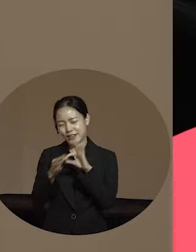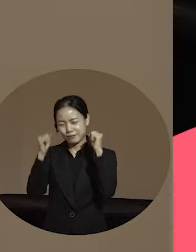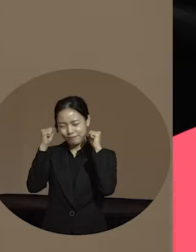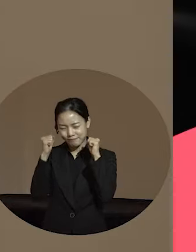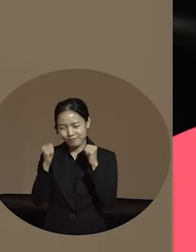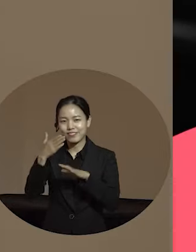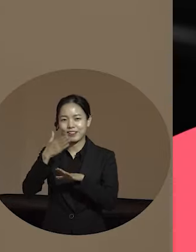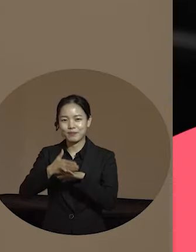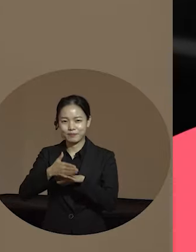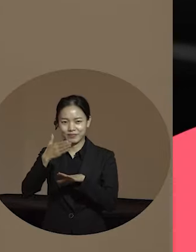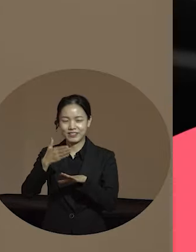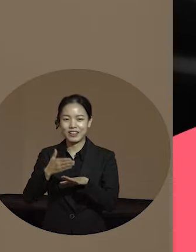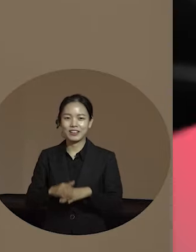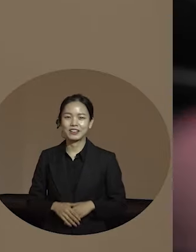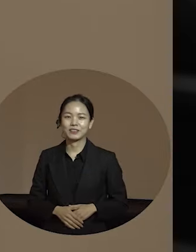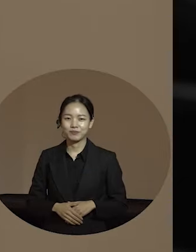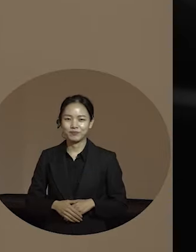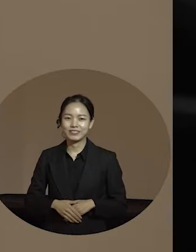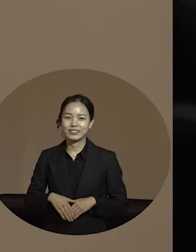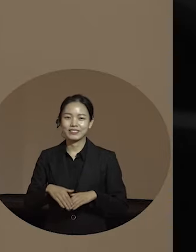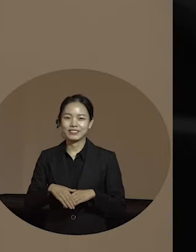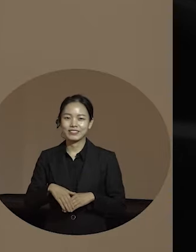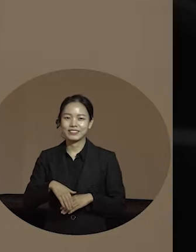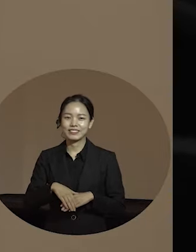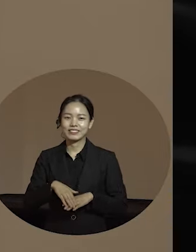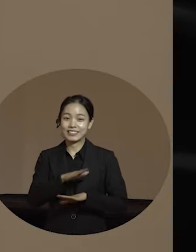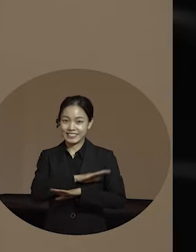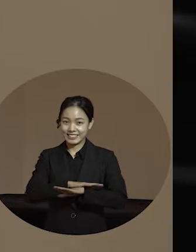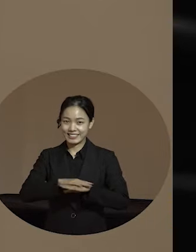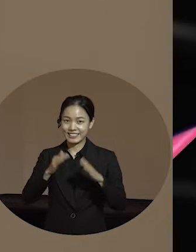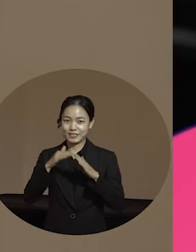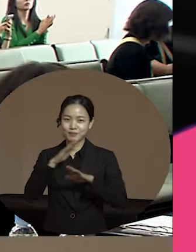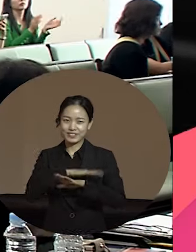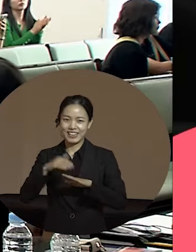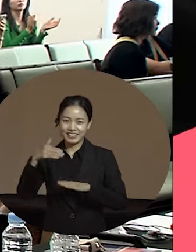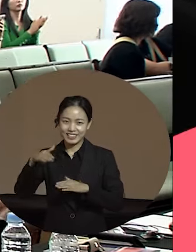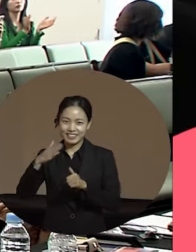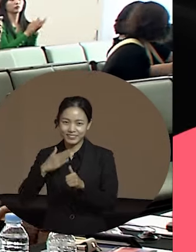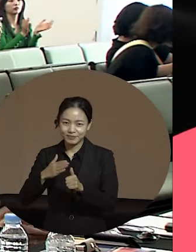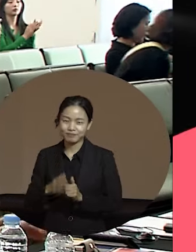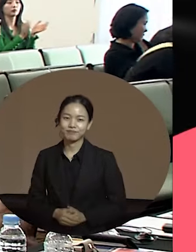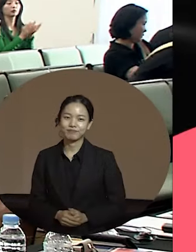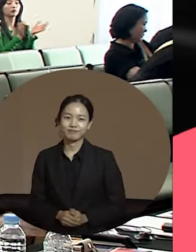감사드립니다. 행복한 귀갓길 되시기 바랍니다. 감사합니다.